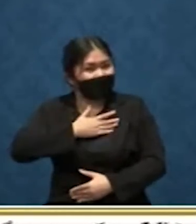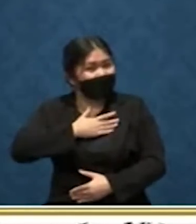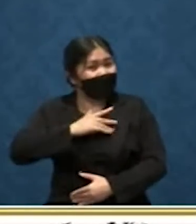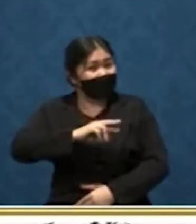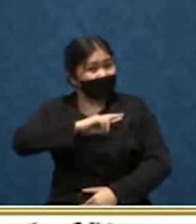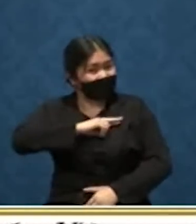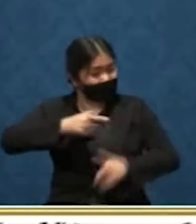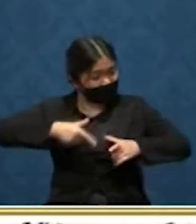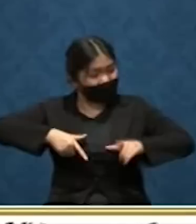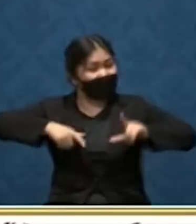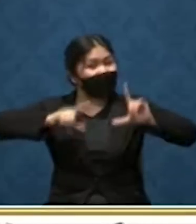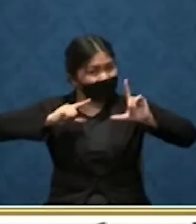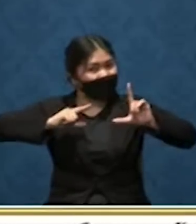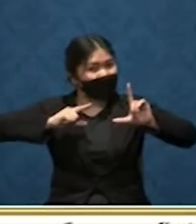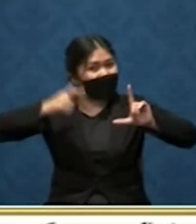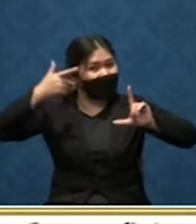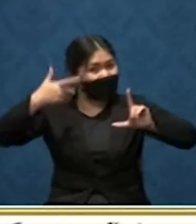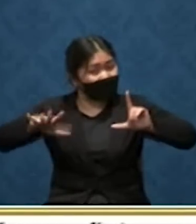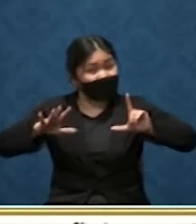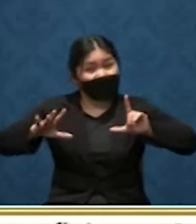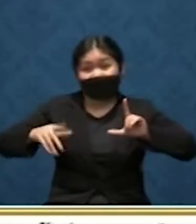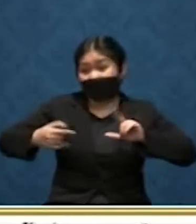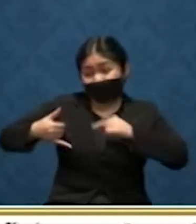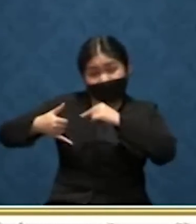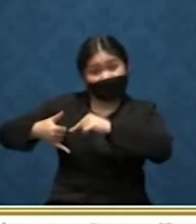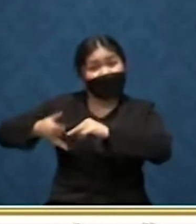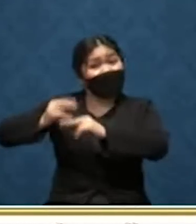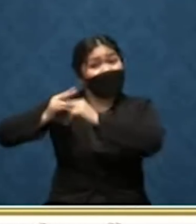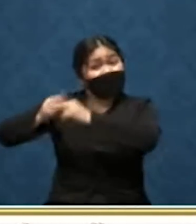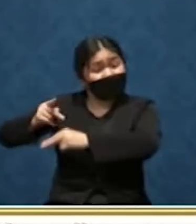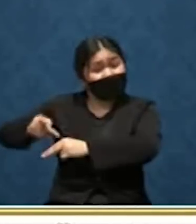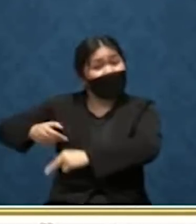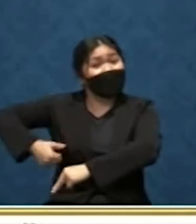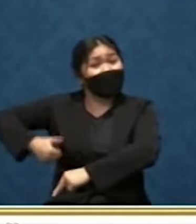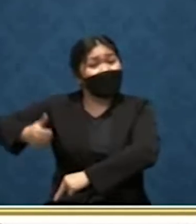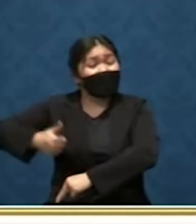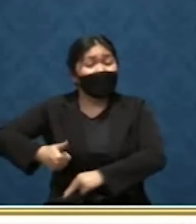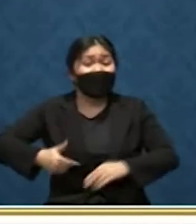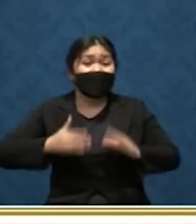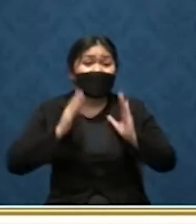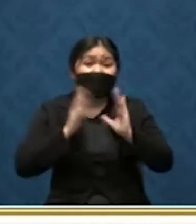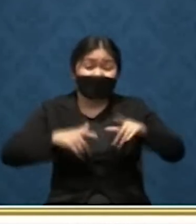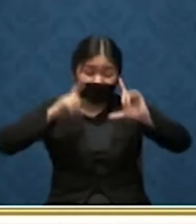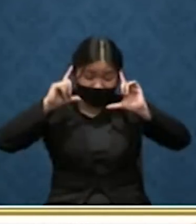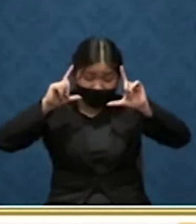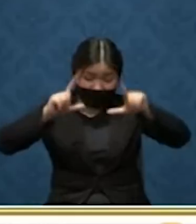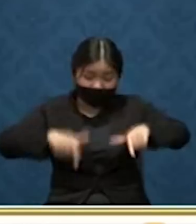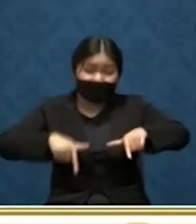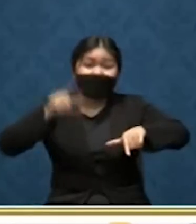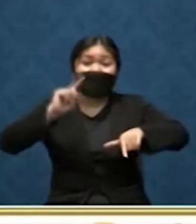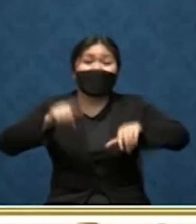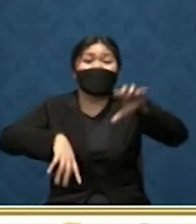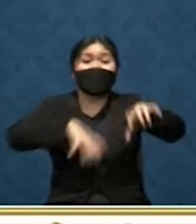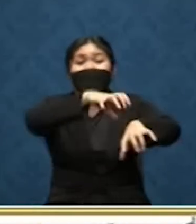ทำ แบบ นี้ ผู้ ที่ ได้คือ อยู่ สน ฉี เองแต่ ผู้ ที่ เสีย หาย กลบ เป็ หนวย งาน ต้น สง กั หรอ สถาบัน